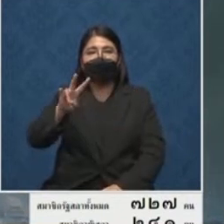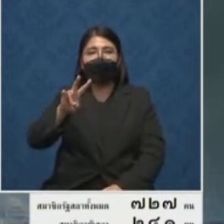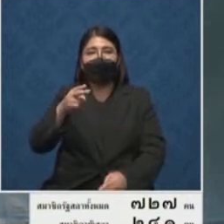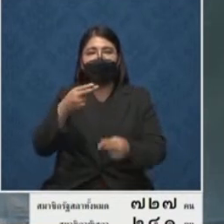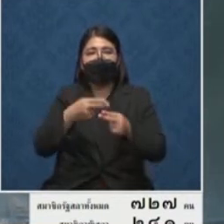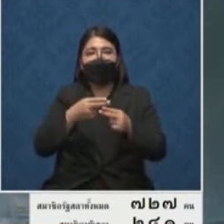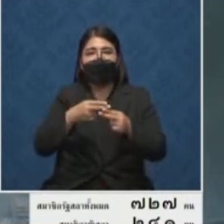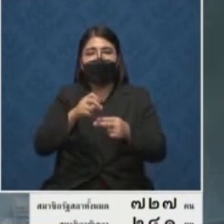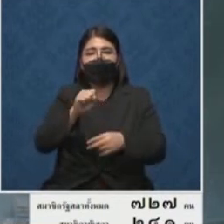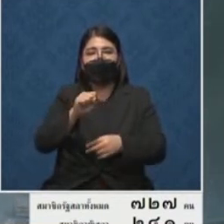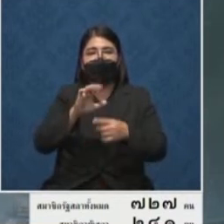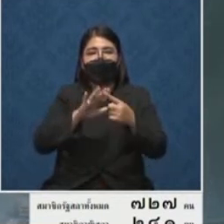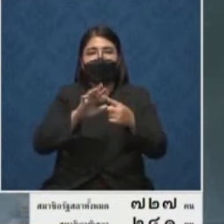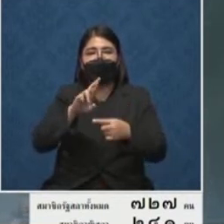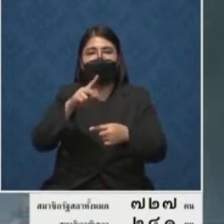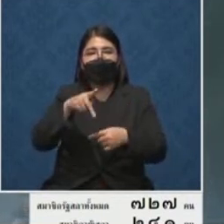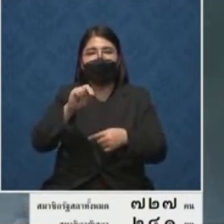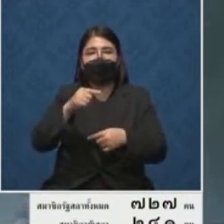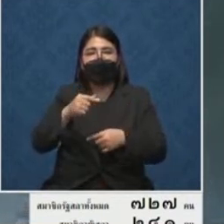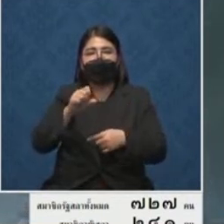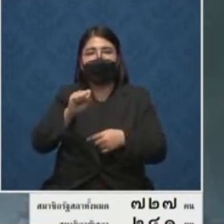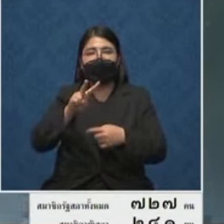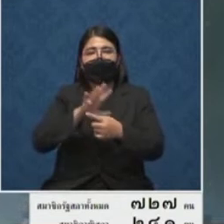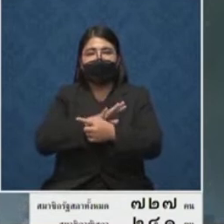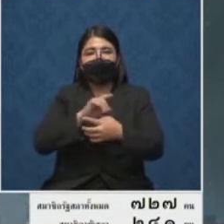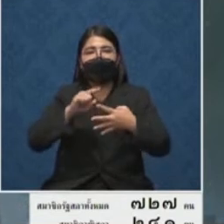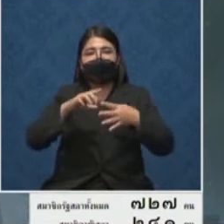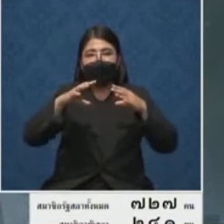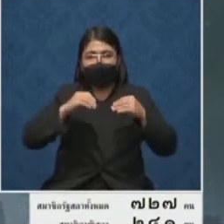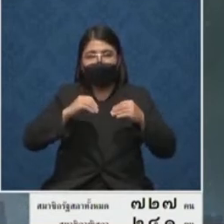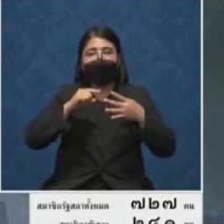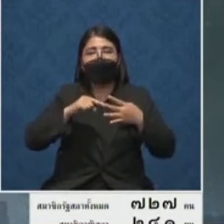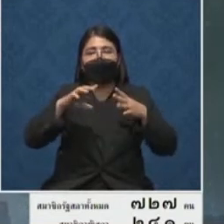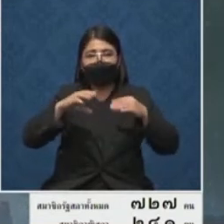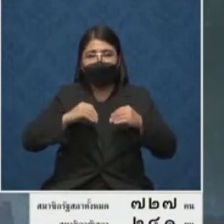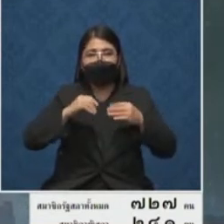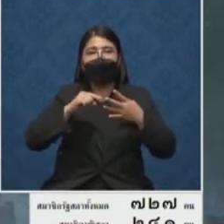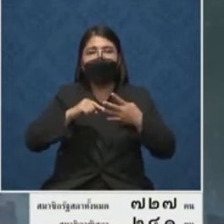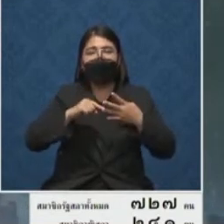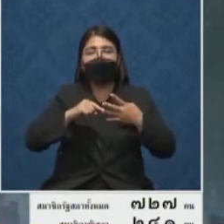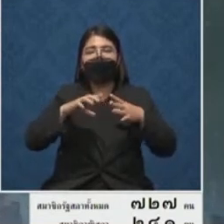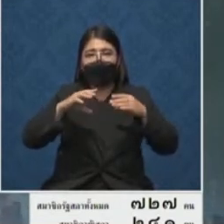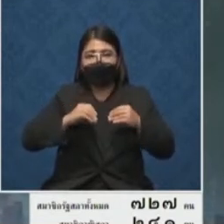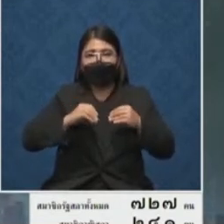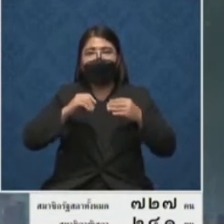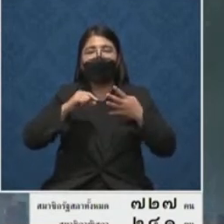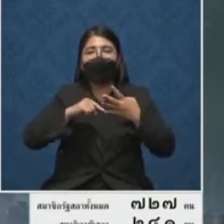637นายสุรพงษ์อึ้งอัมพรวิไล หนึ่งรับหลักการสองรับหลัก